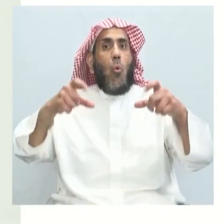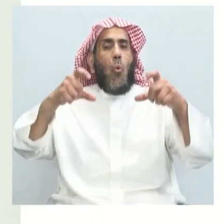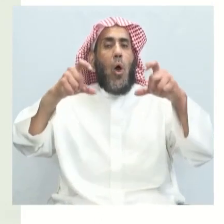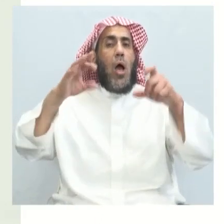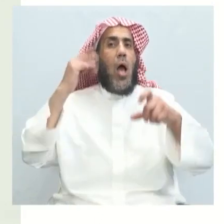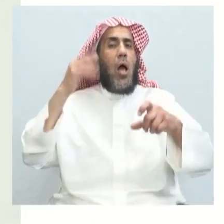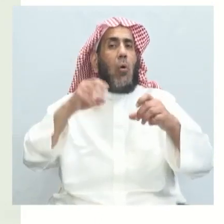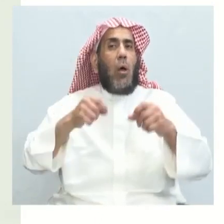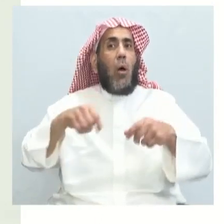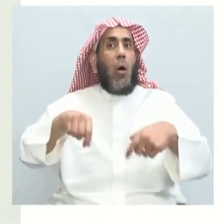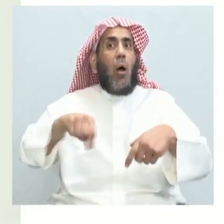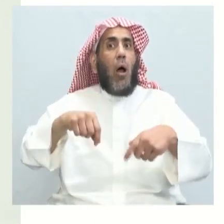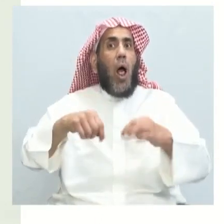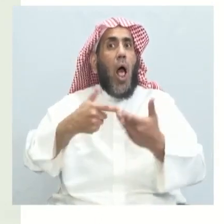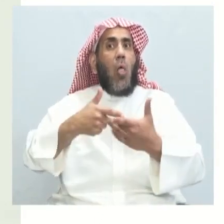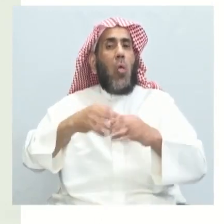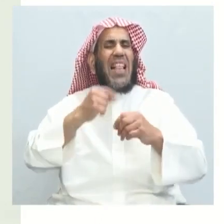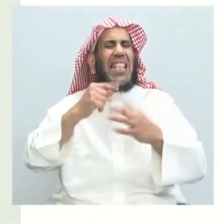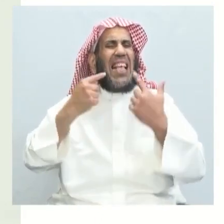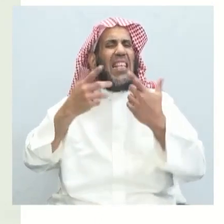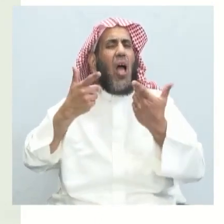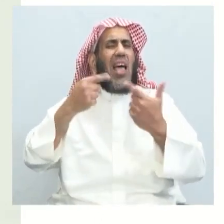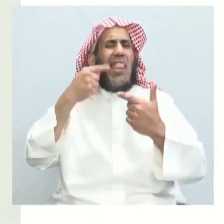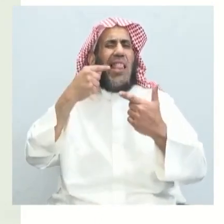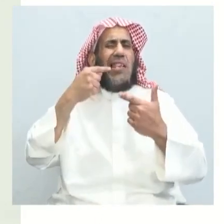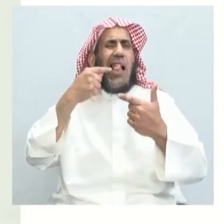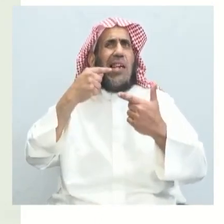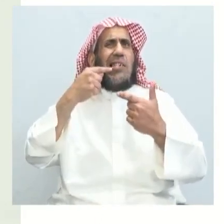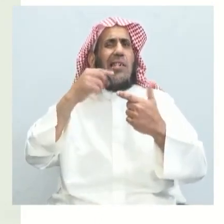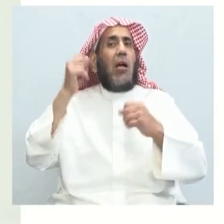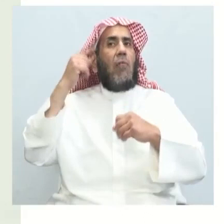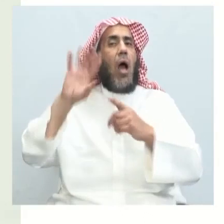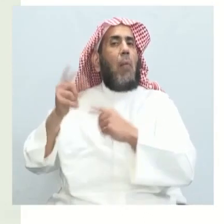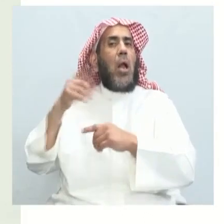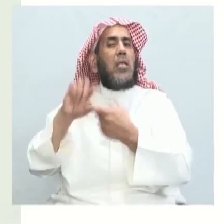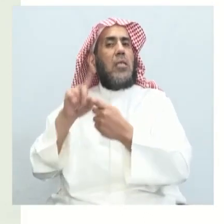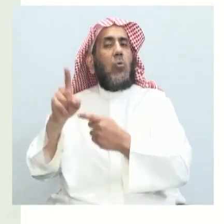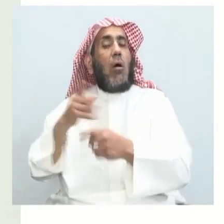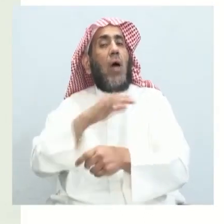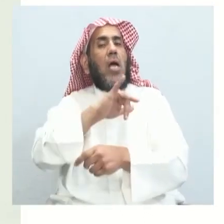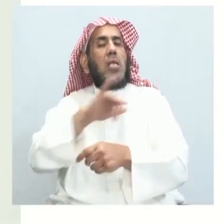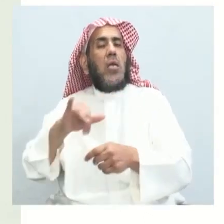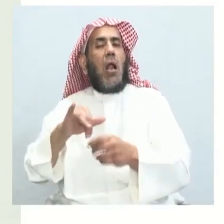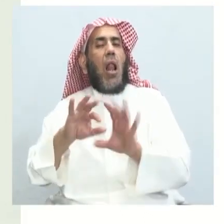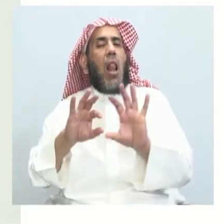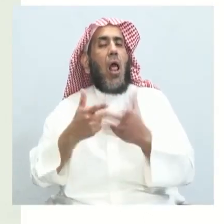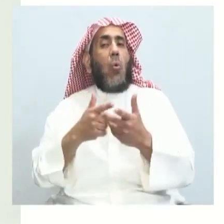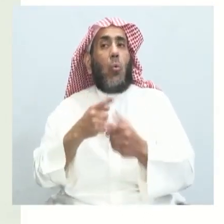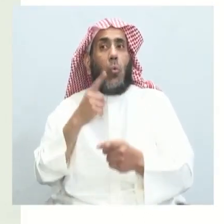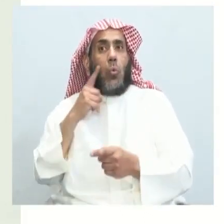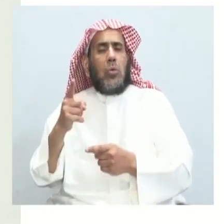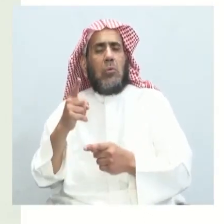قرعت الخاتم احدى ثنيتاه في اسنانها وثم اخبرت زوجها بذلك وعادت اليه لكن لما وصلوا اليه